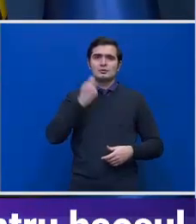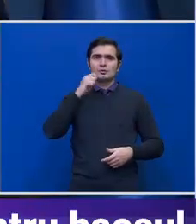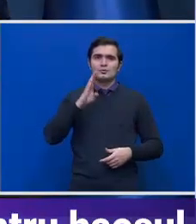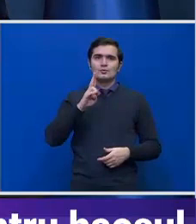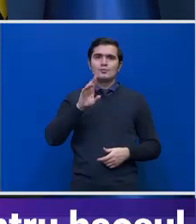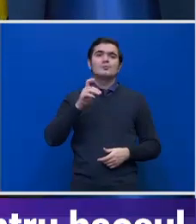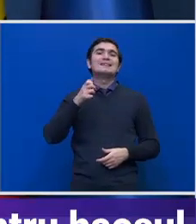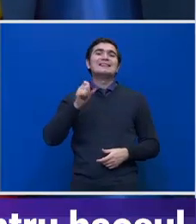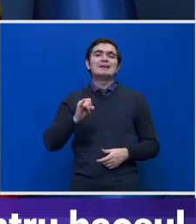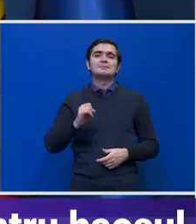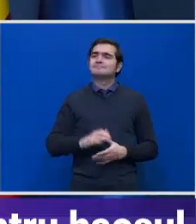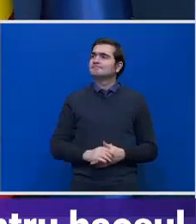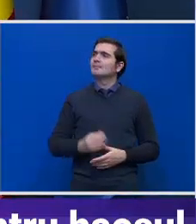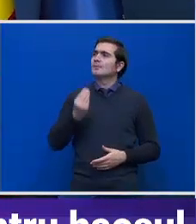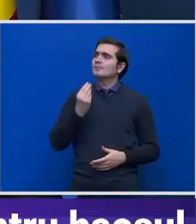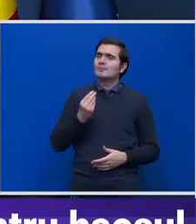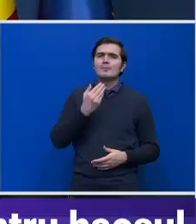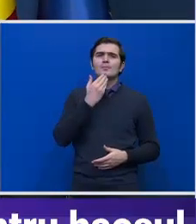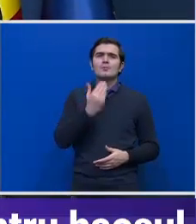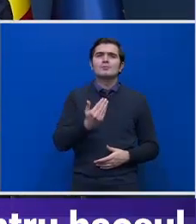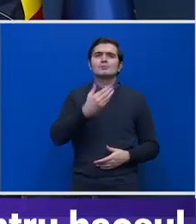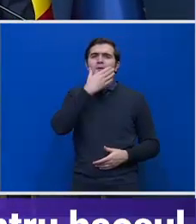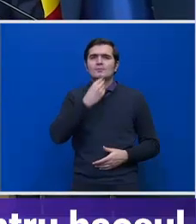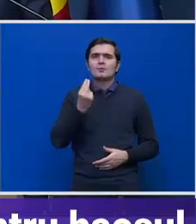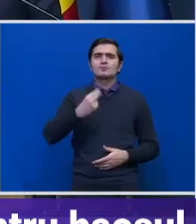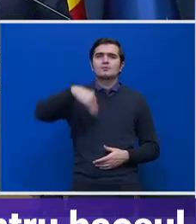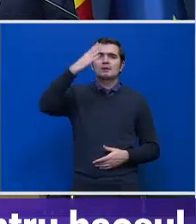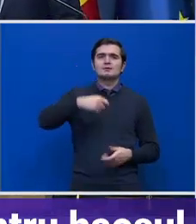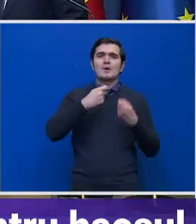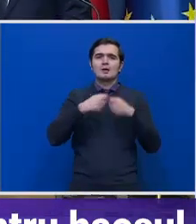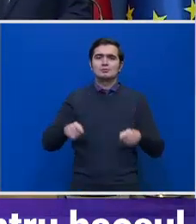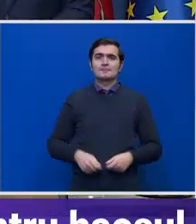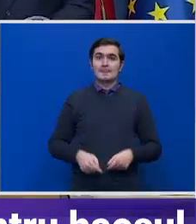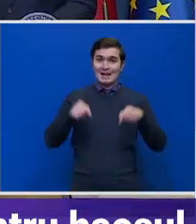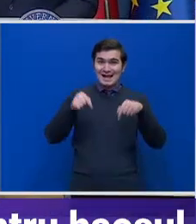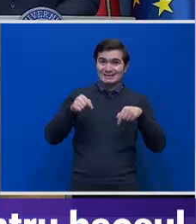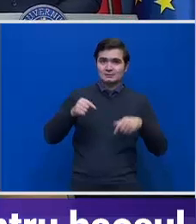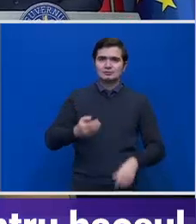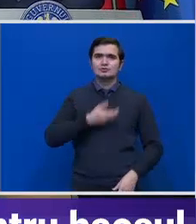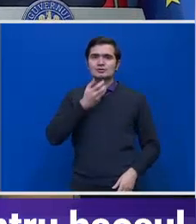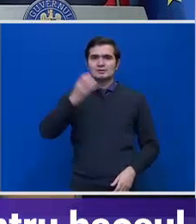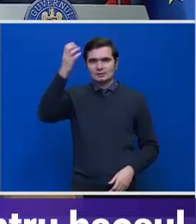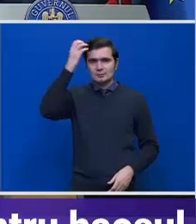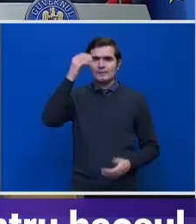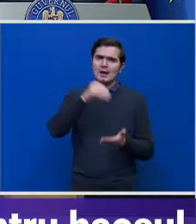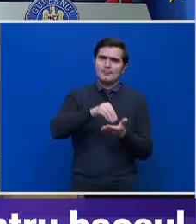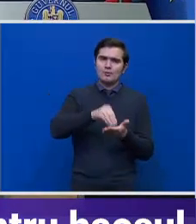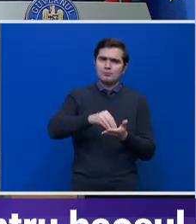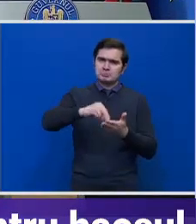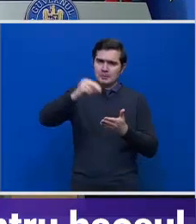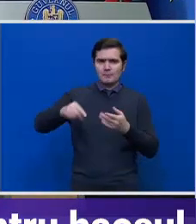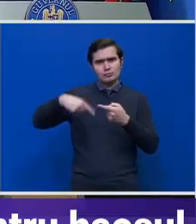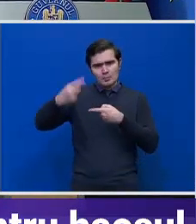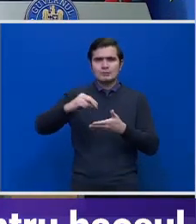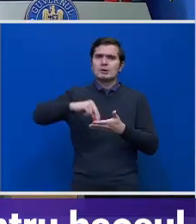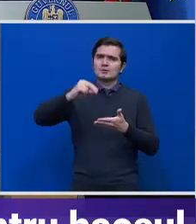ministrul Energiei, l-ați ascultat mai devreme. Vor fi două ordonanțe, vedeți și pe ecran până la urmă, pentru haosul din energie. Una despre care am tot vorbit